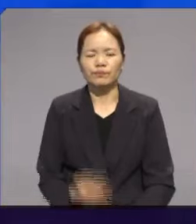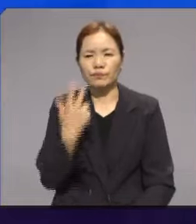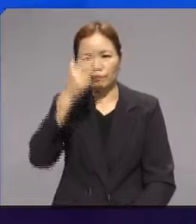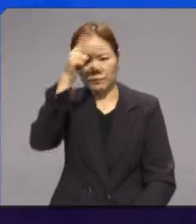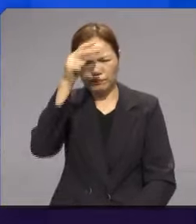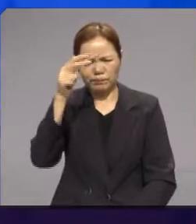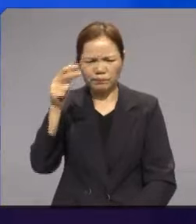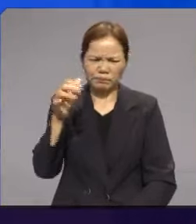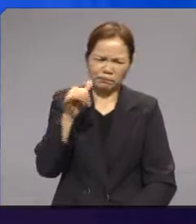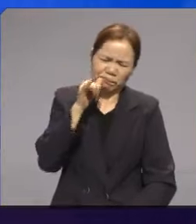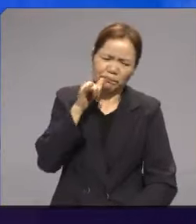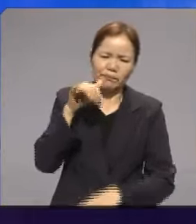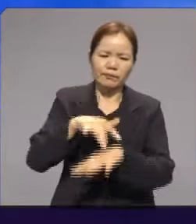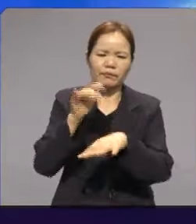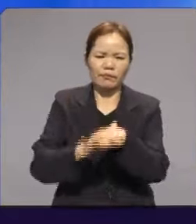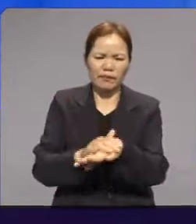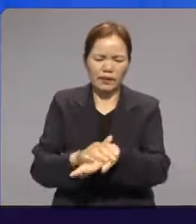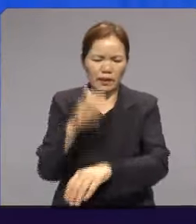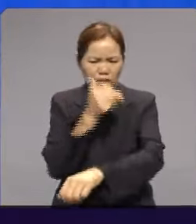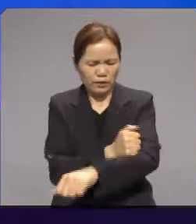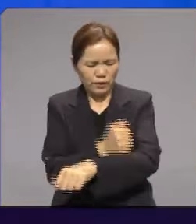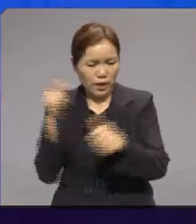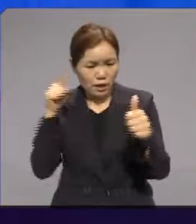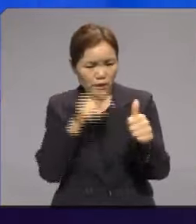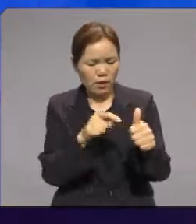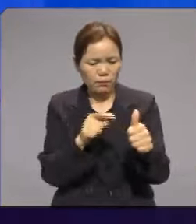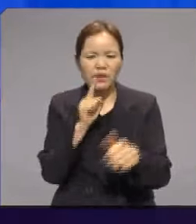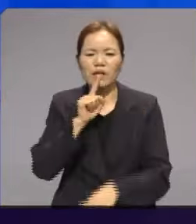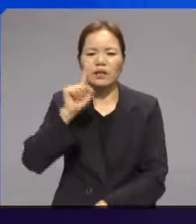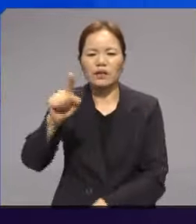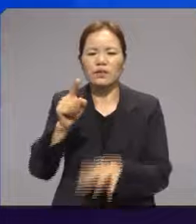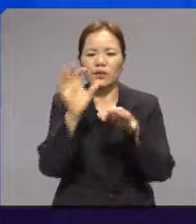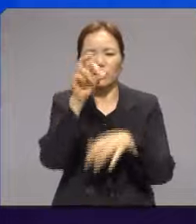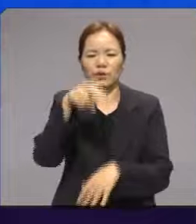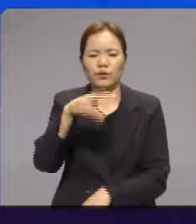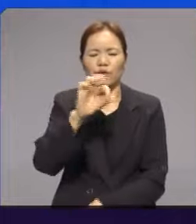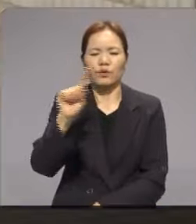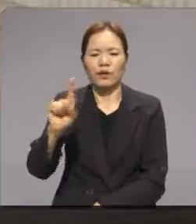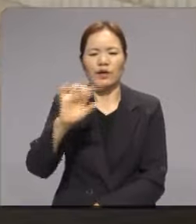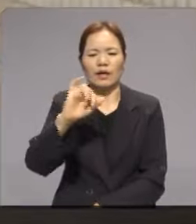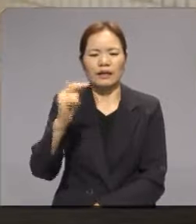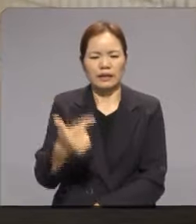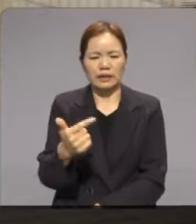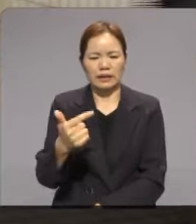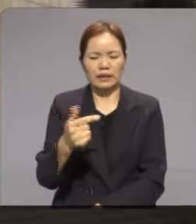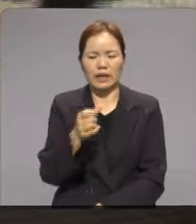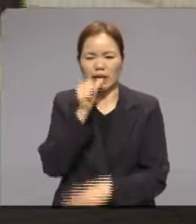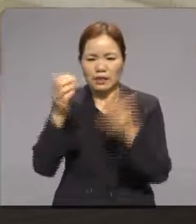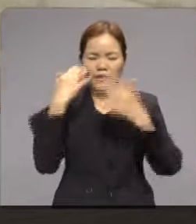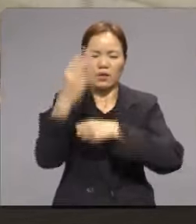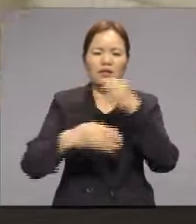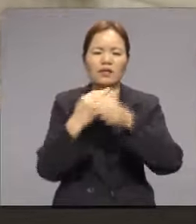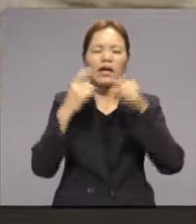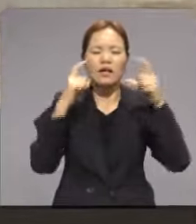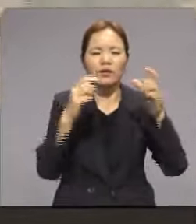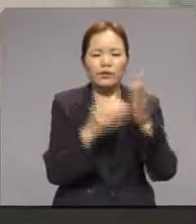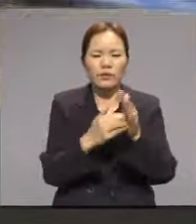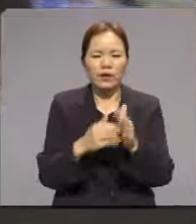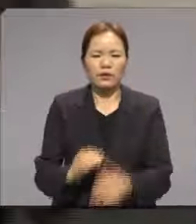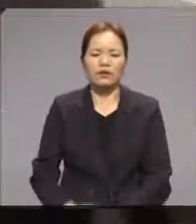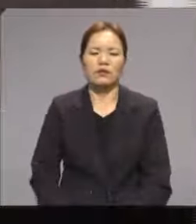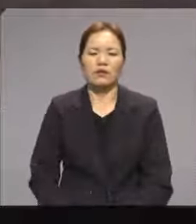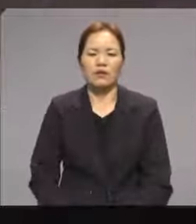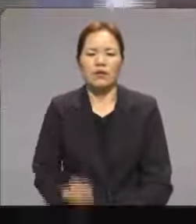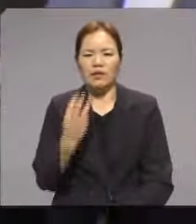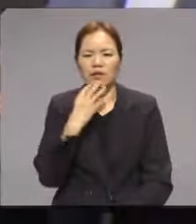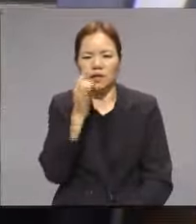검찰이 마약류 상습 투약 혐의로 기소된 배우 유아인 씨에게 징역 4년을 구형했습니다. 서울중앙지법 형사합의 25부